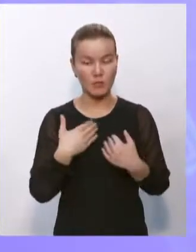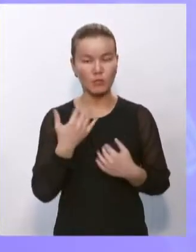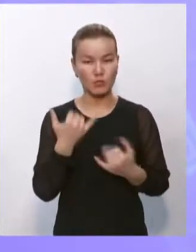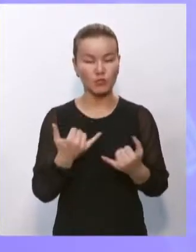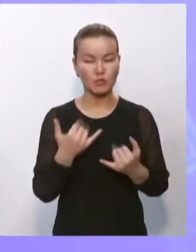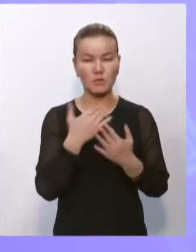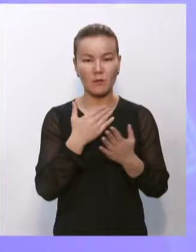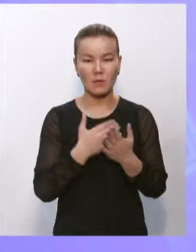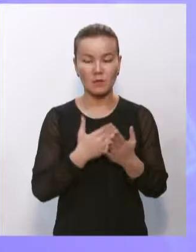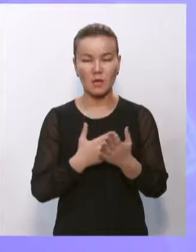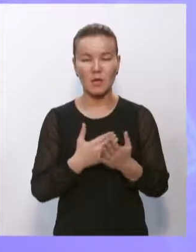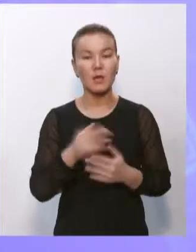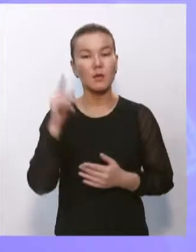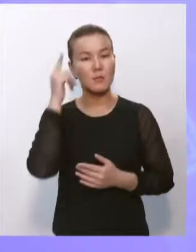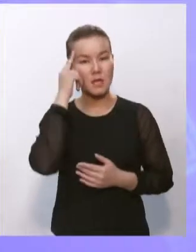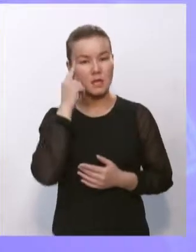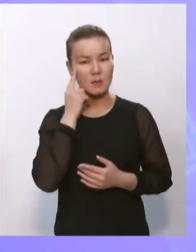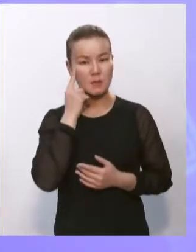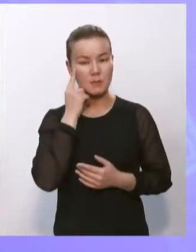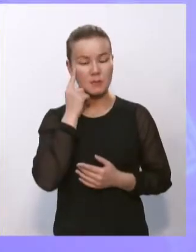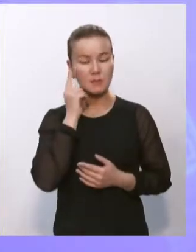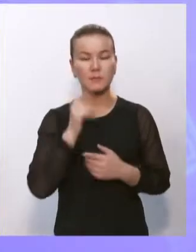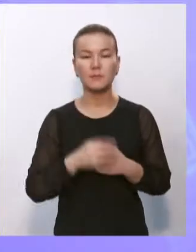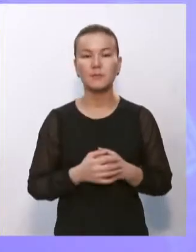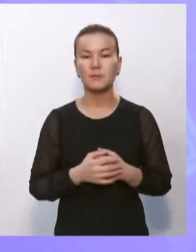сабакта билдим.